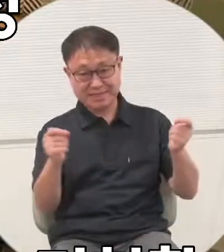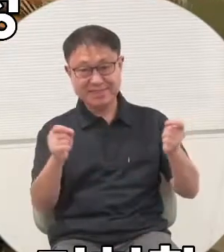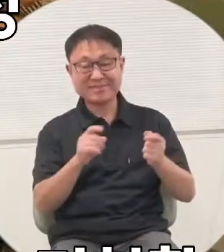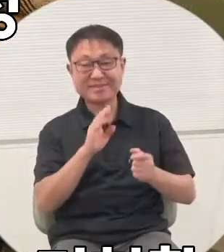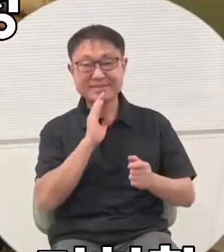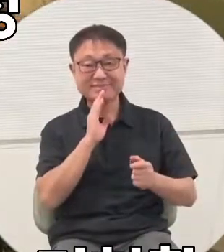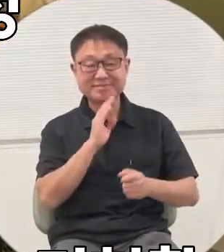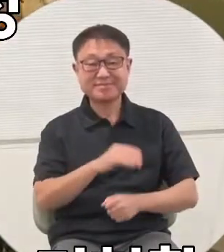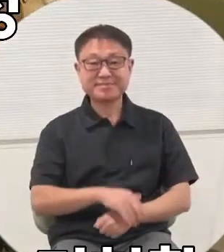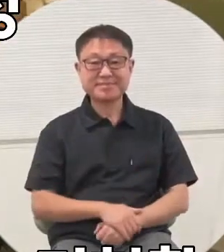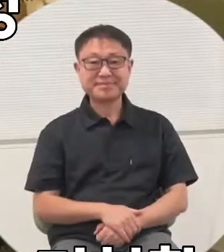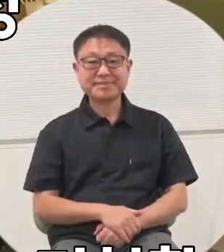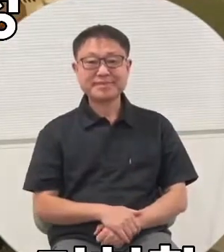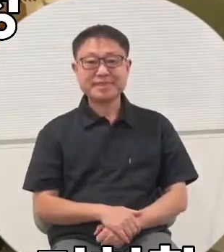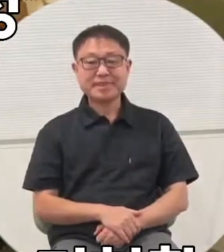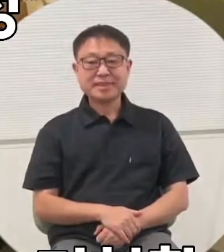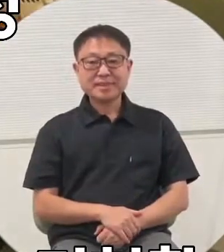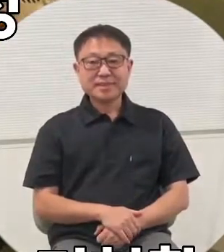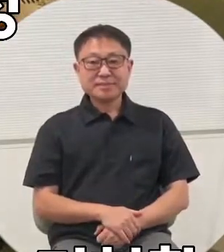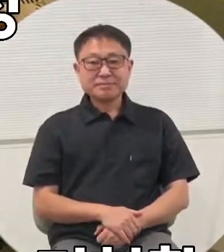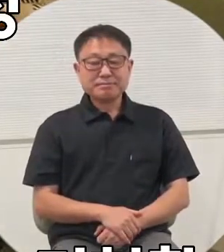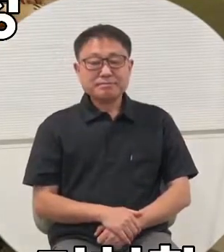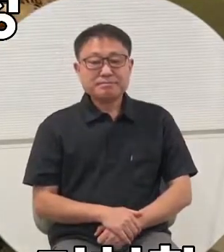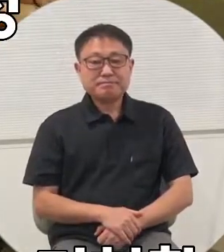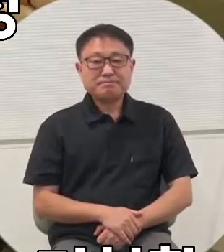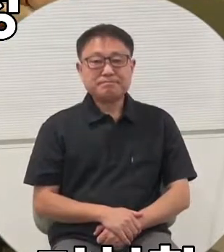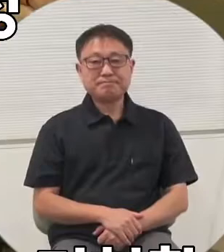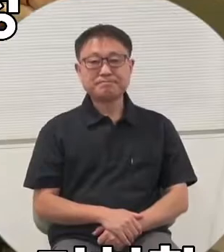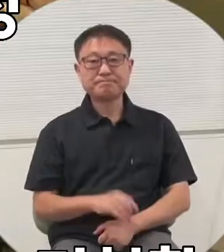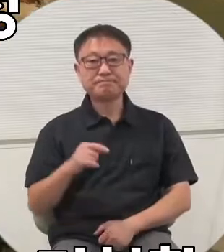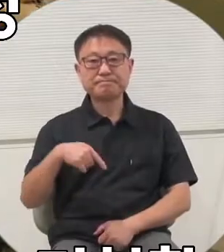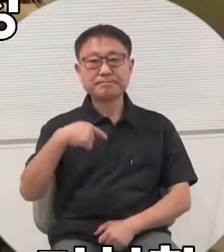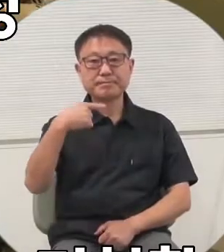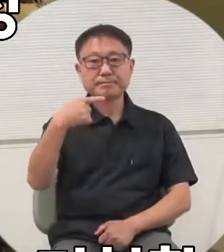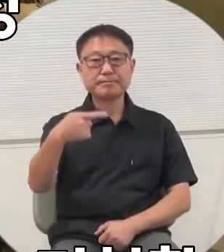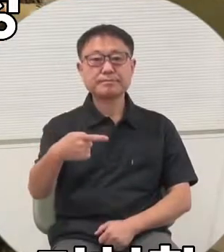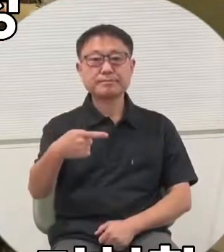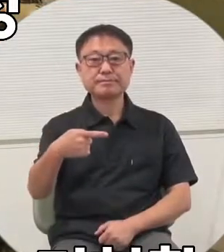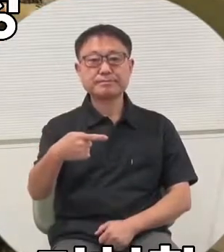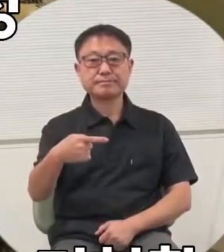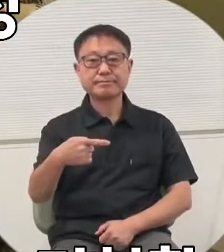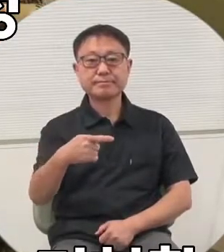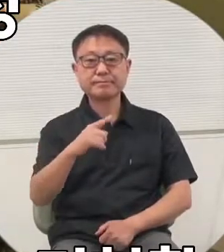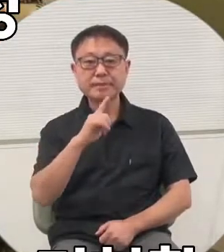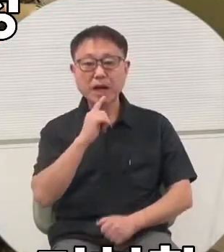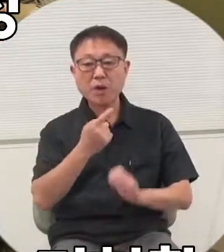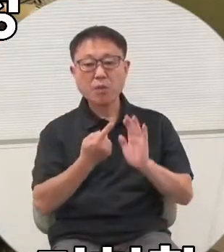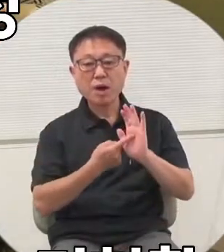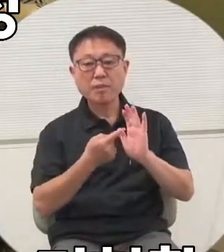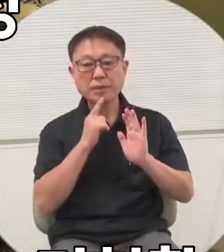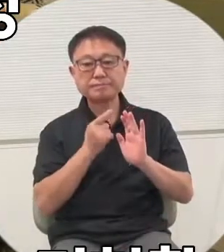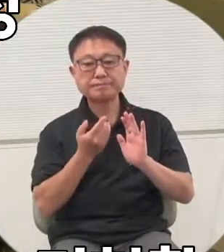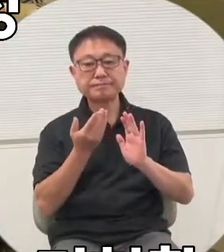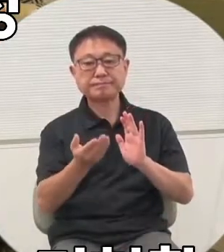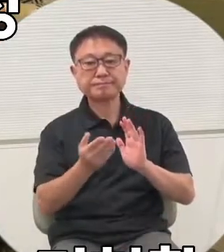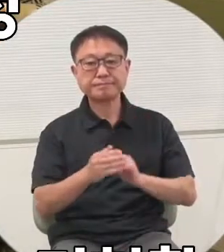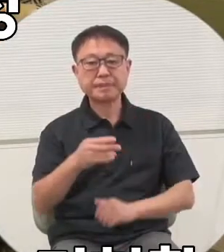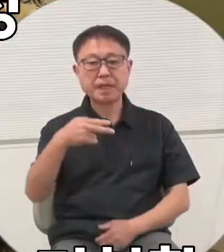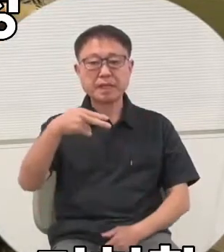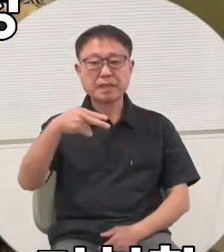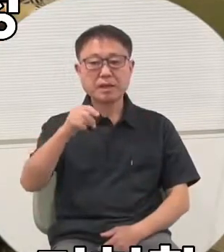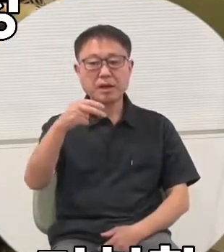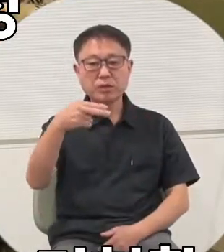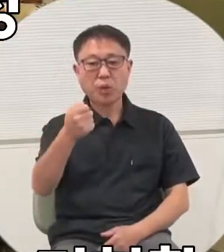외웠어. 네, 제가 강산을 좋아해가지고. 네, 다음 잠깐 그 아까처럼 광고 좀 말씀드릴게요.